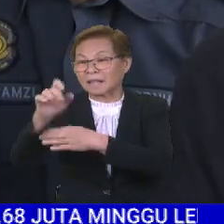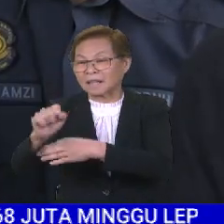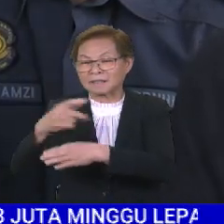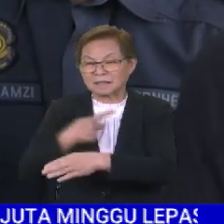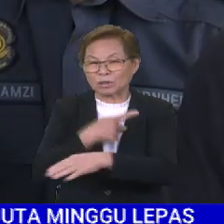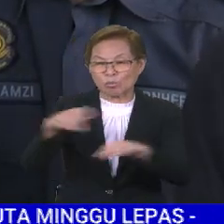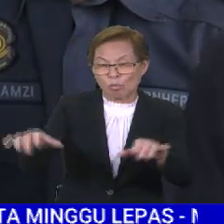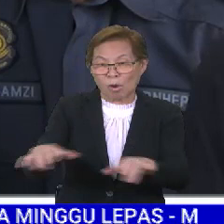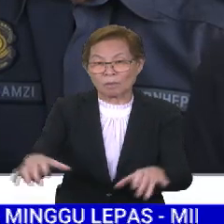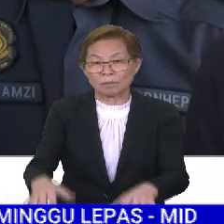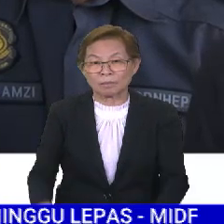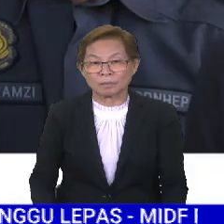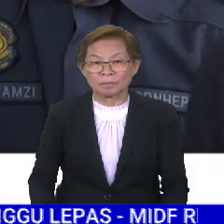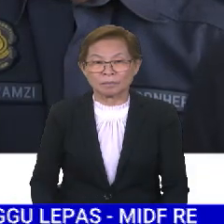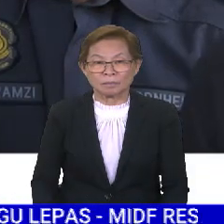kita jalankan.